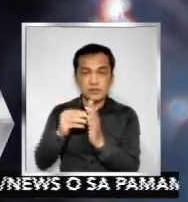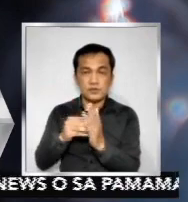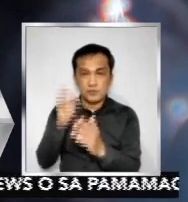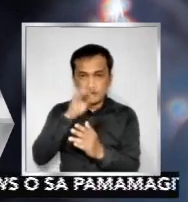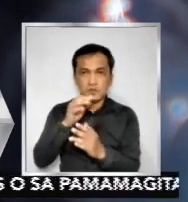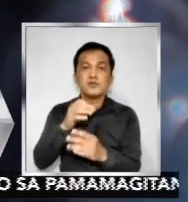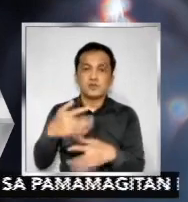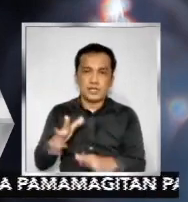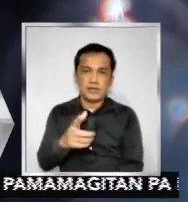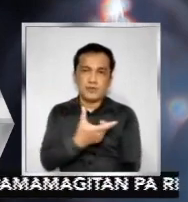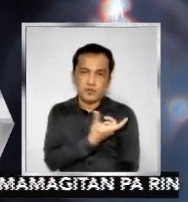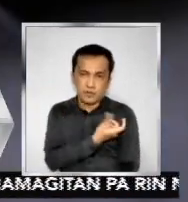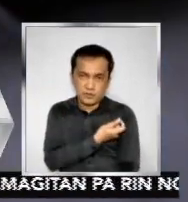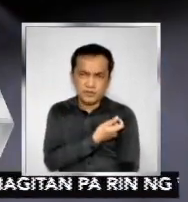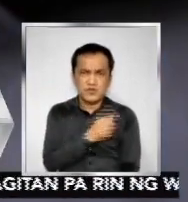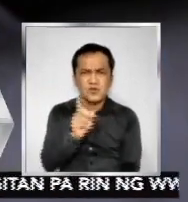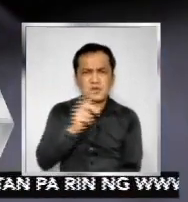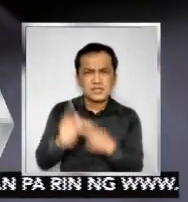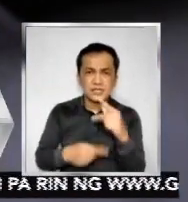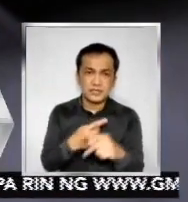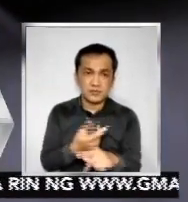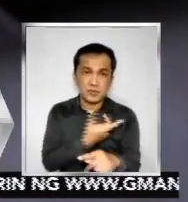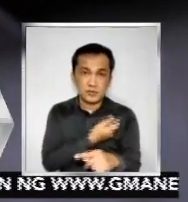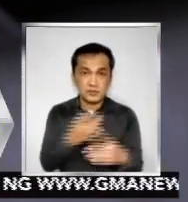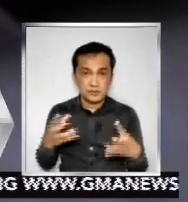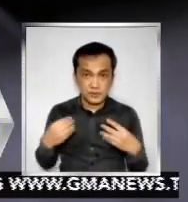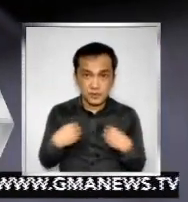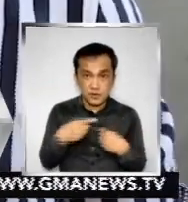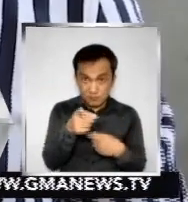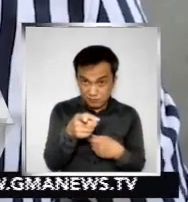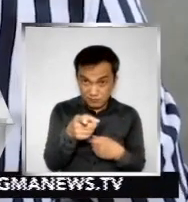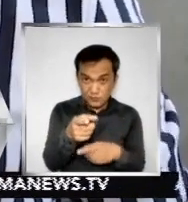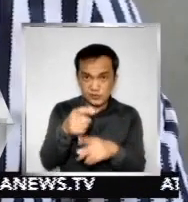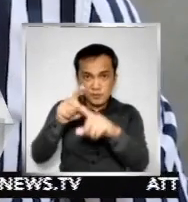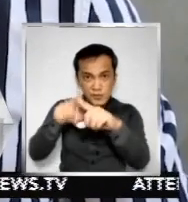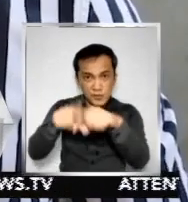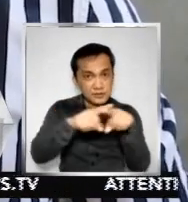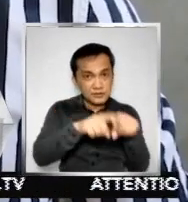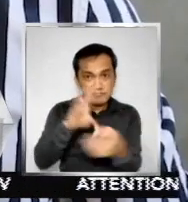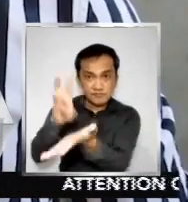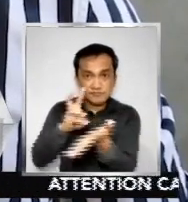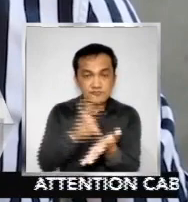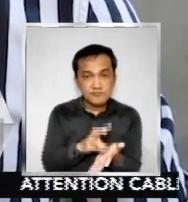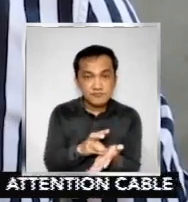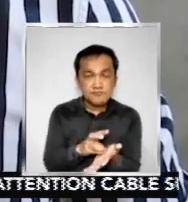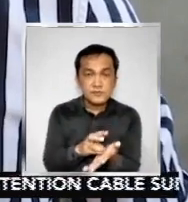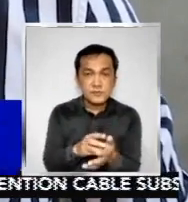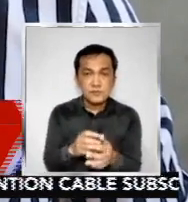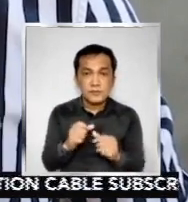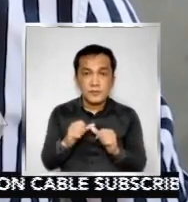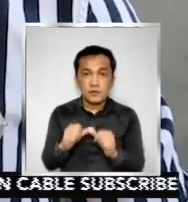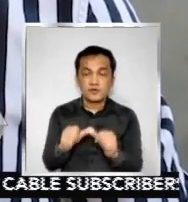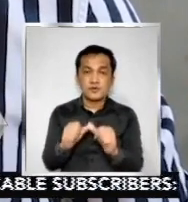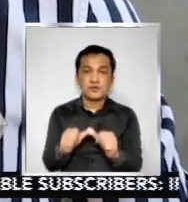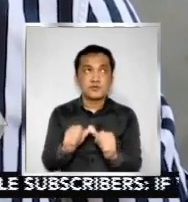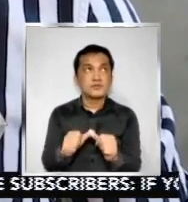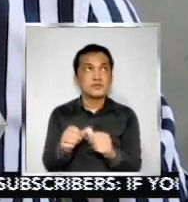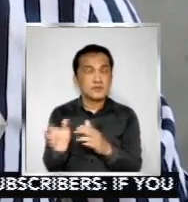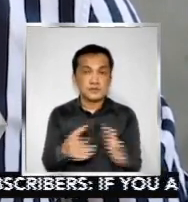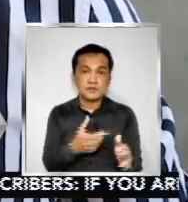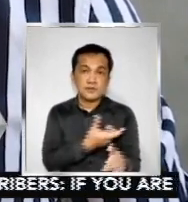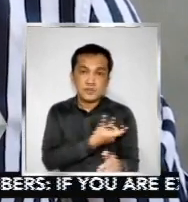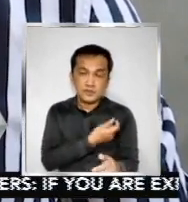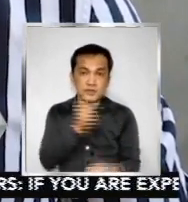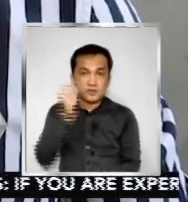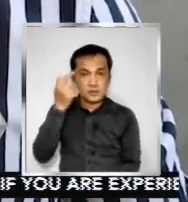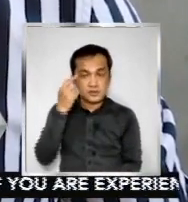anong klaseng bakuna ang matatanggap mo, depende kung saan ka nakatira. Kung magtutuloy-tuloy raw ang planong pagbabakuna ng pamahalaan, ayon sa